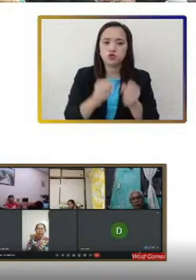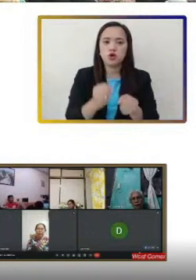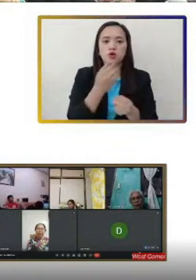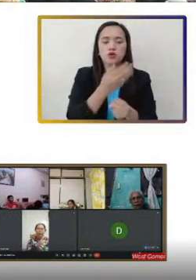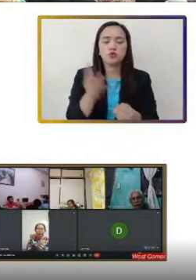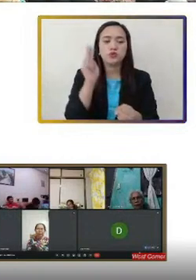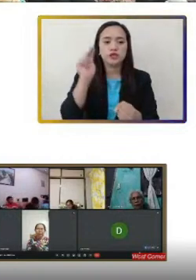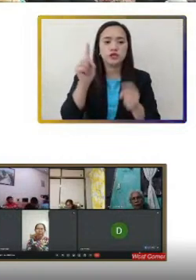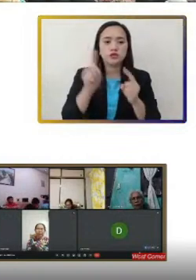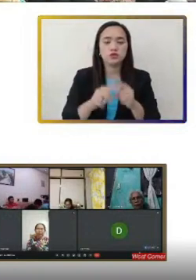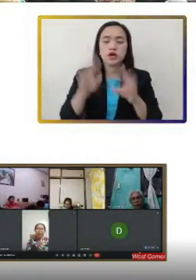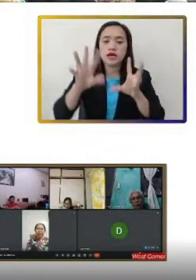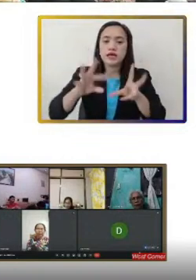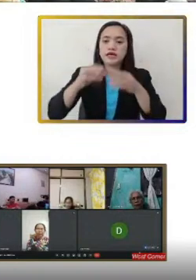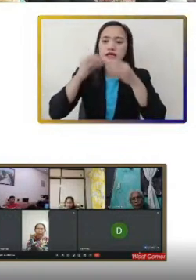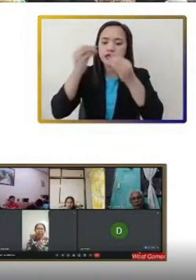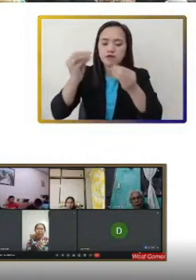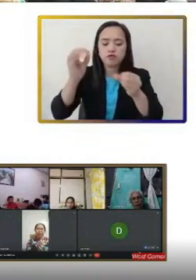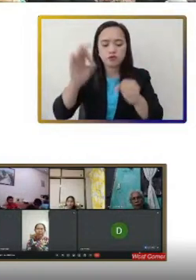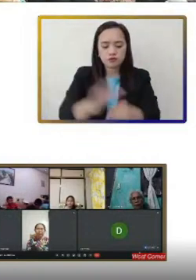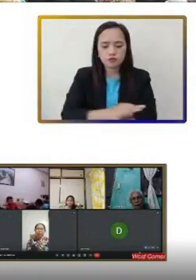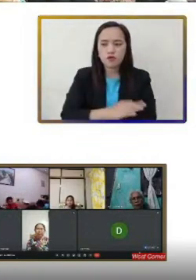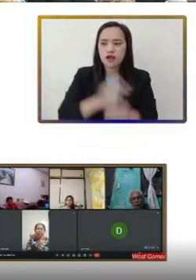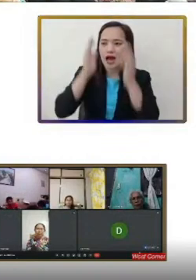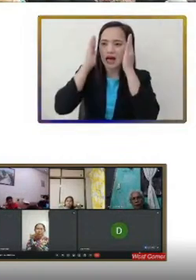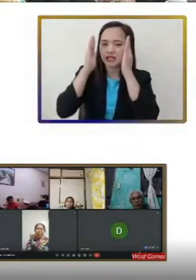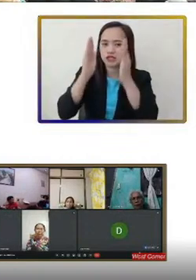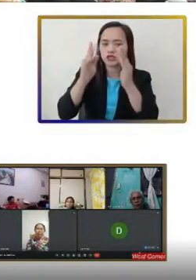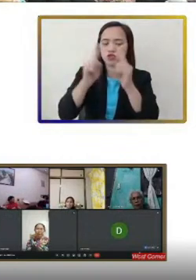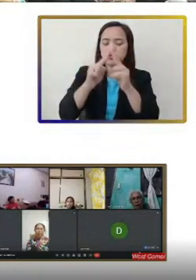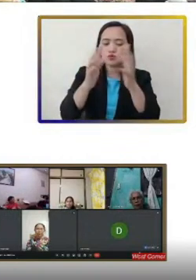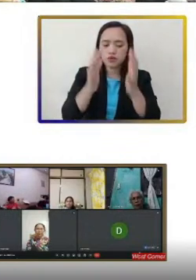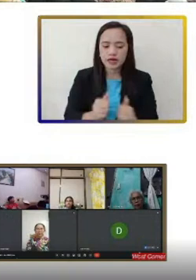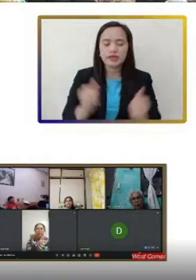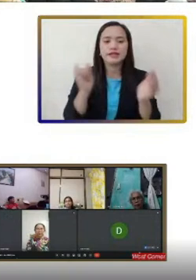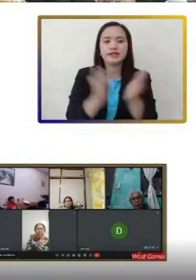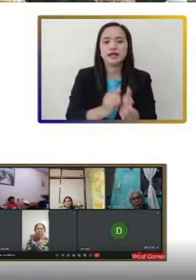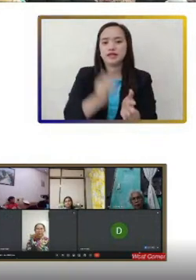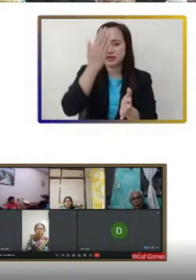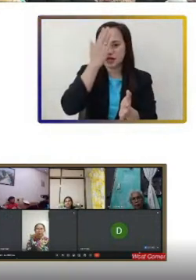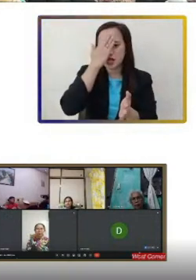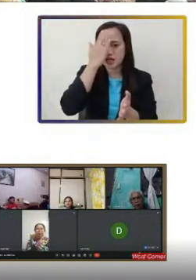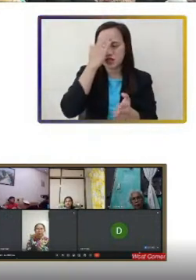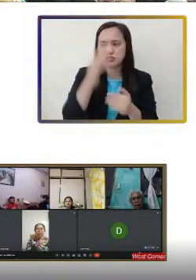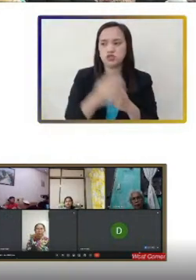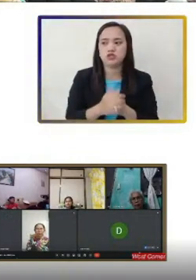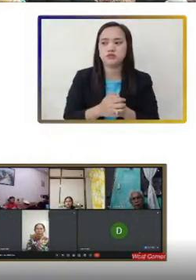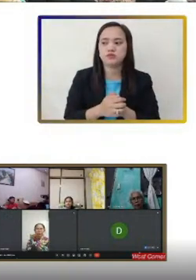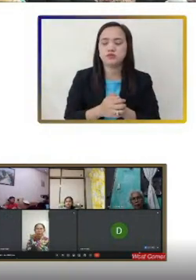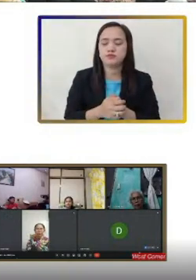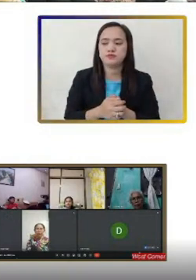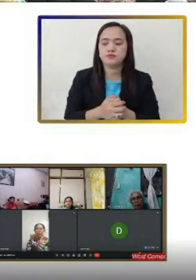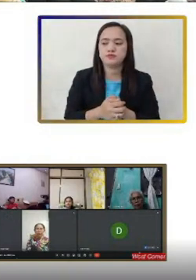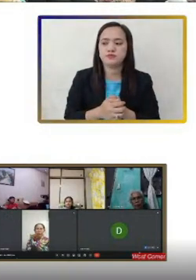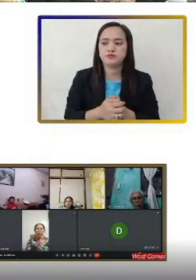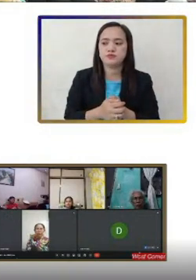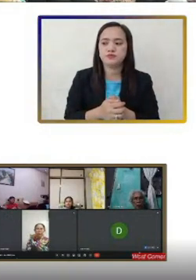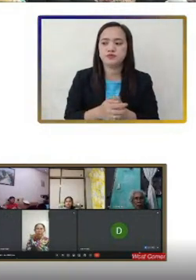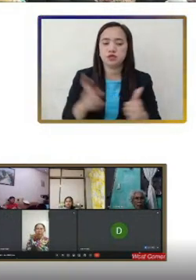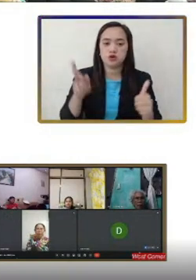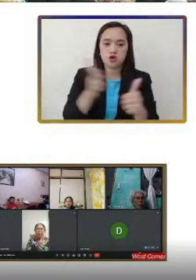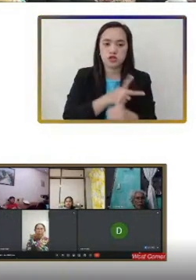pagka walang kinalaman sa ministry, hindi ko gaano binibigyan ng importansya yan. Number one priority sa akin is the